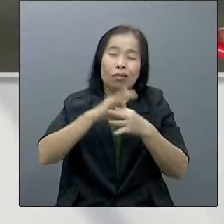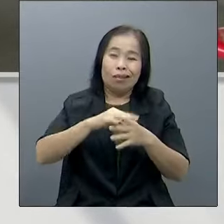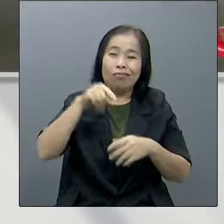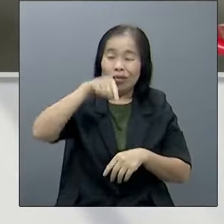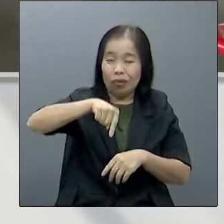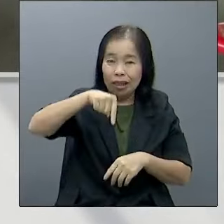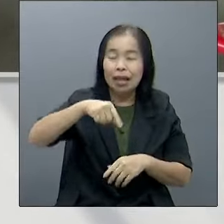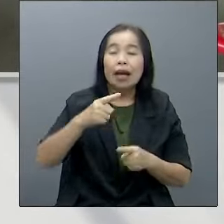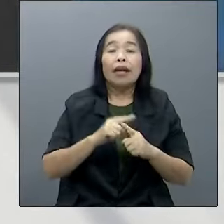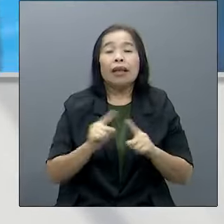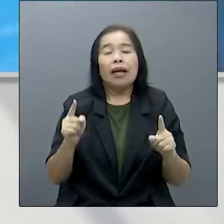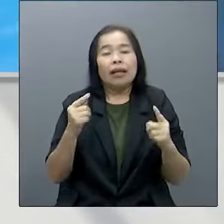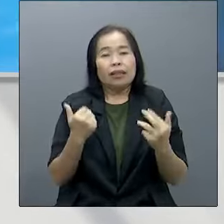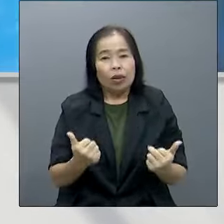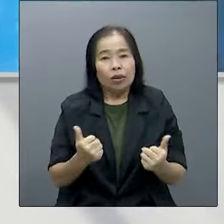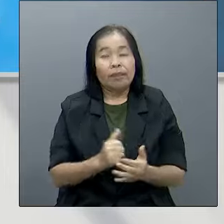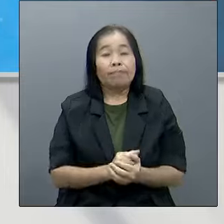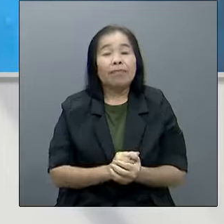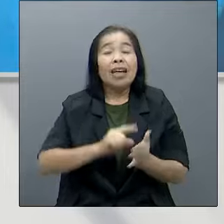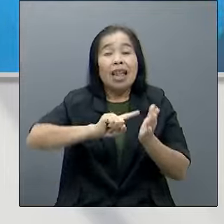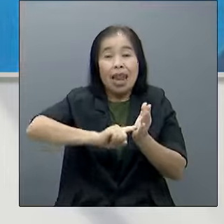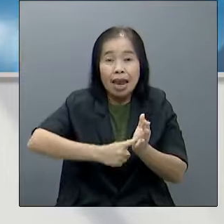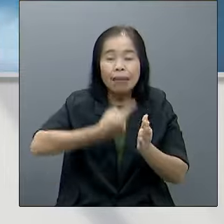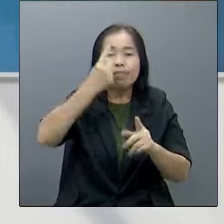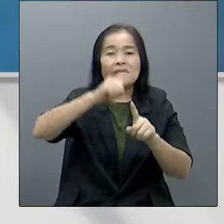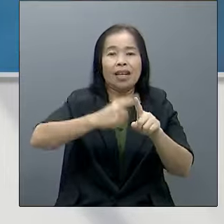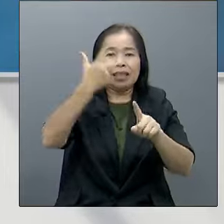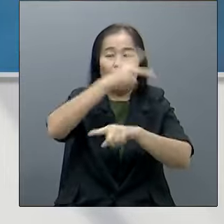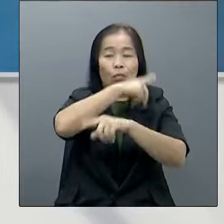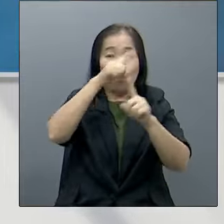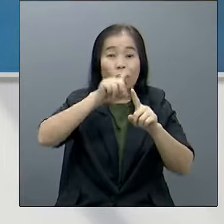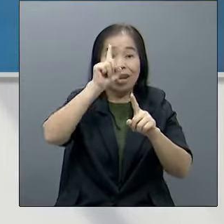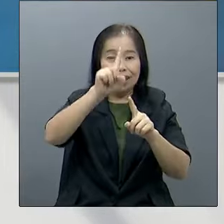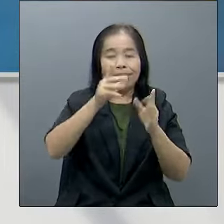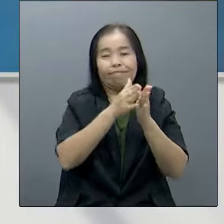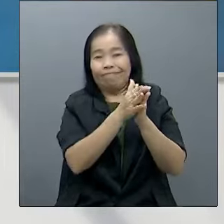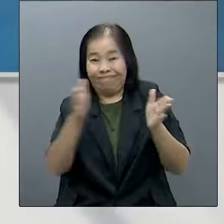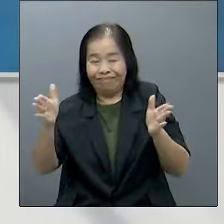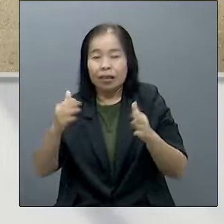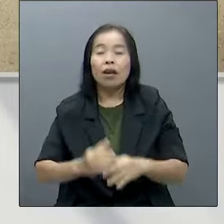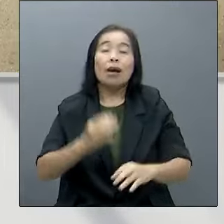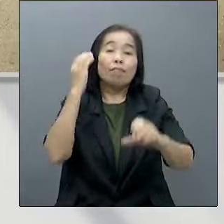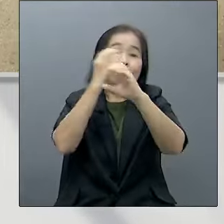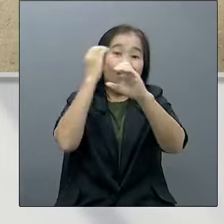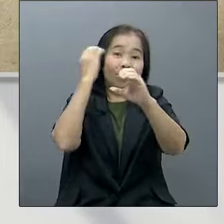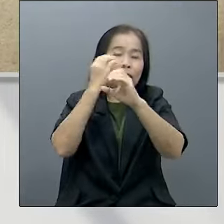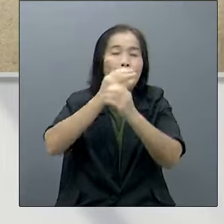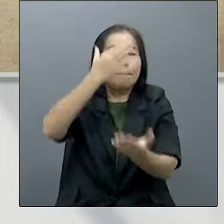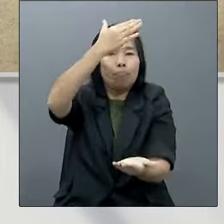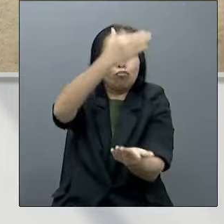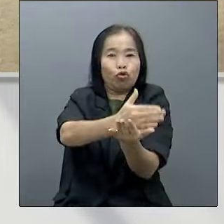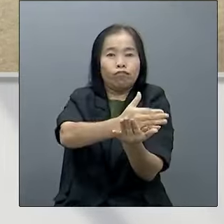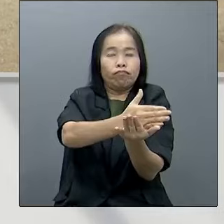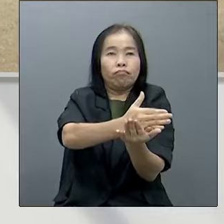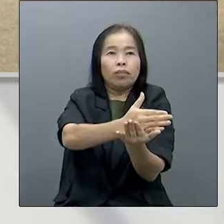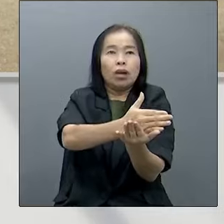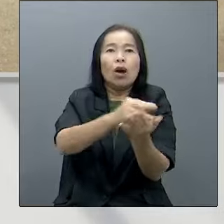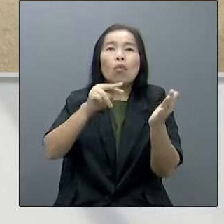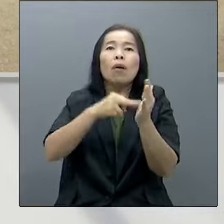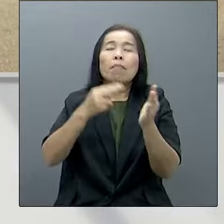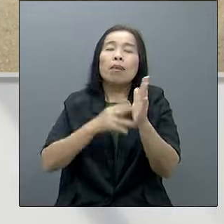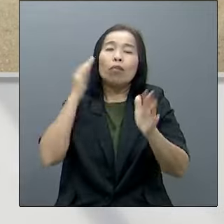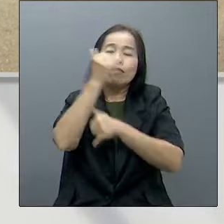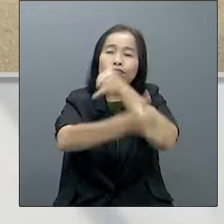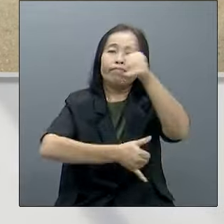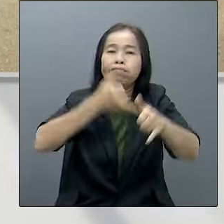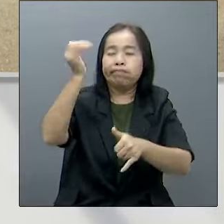้าดังนั้นตั้งแต่ 1 มีนาคมเป็ต้นไปค่ะบอกขอสอจะปิพนที่ขาเข้าทงหมดถาวอนเพื่อให้ใช้